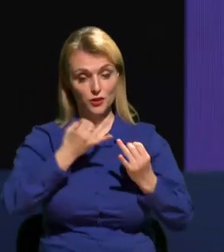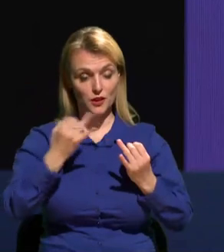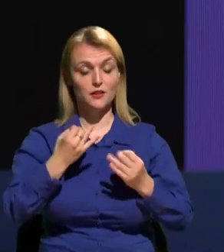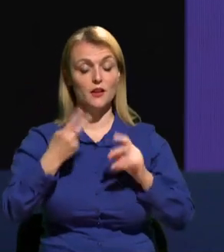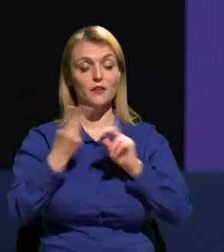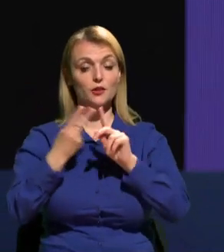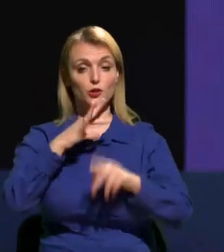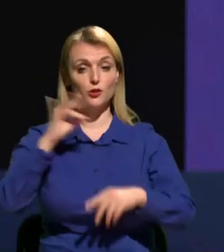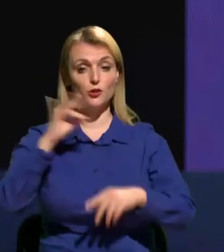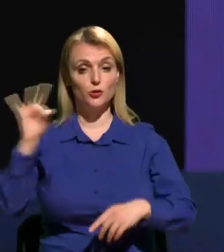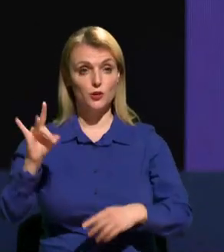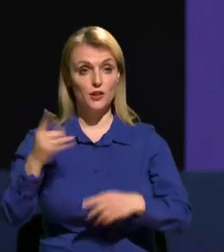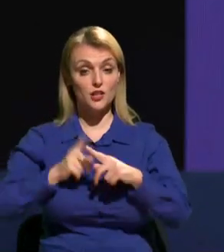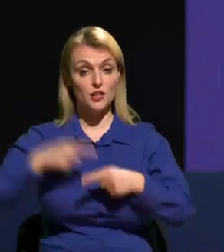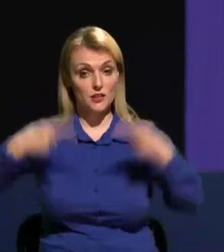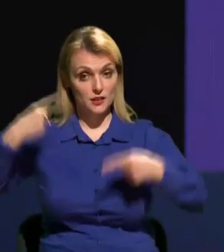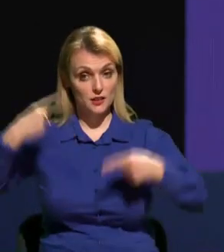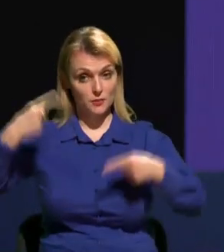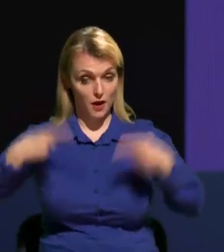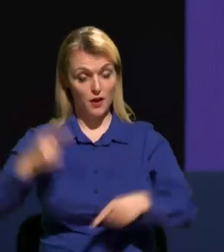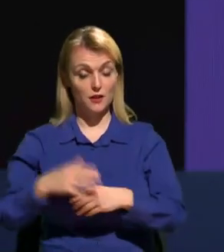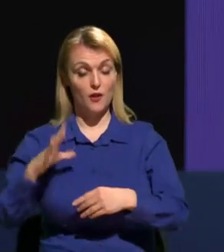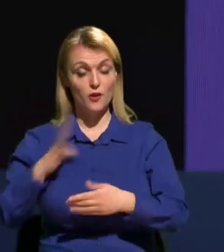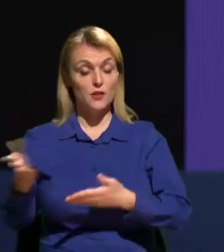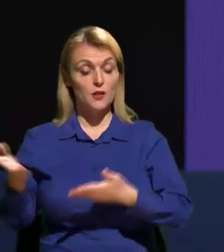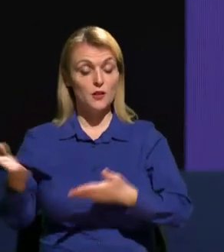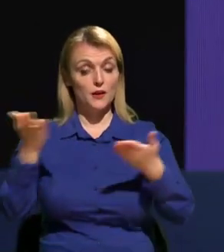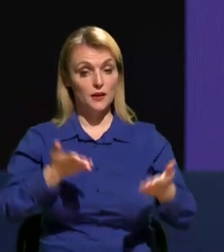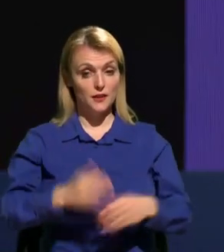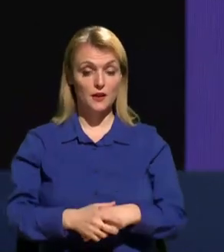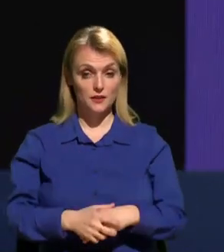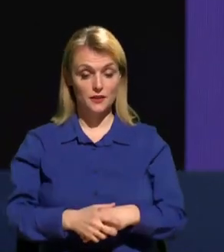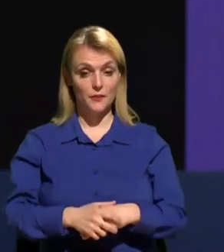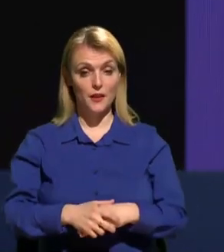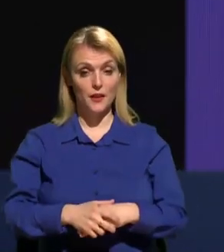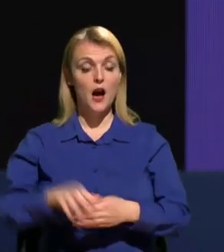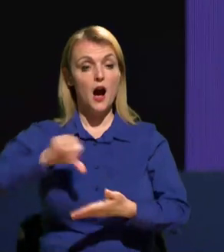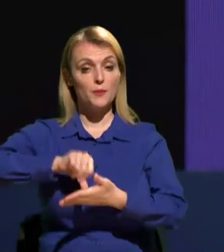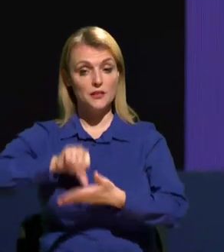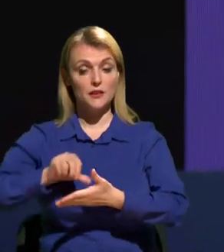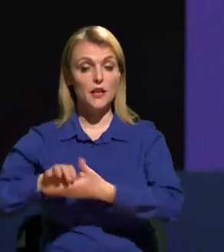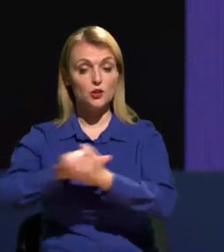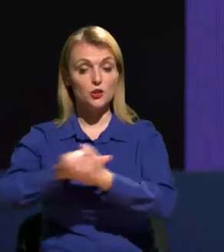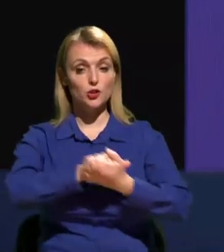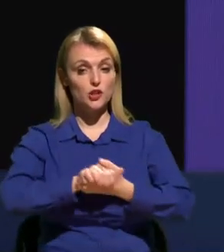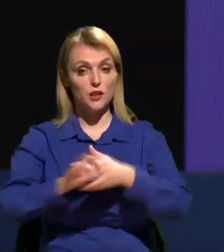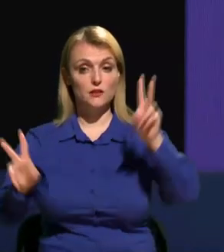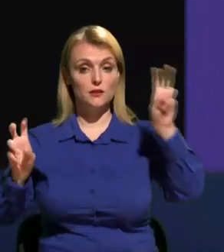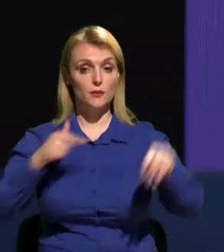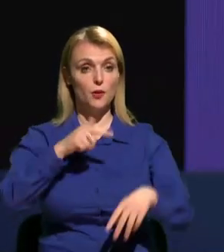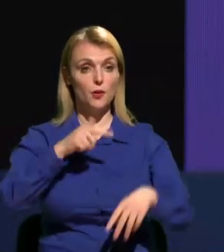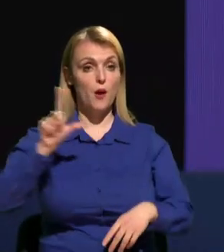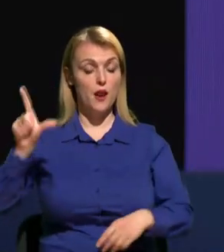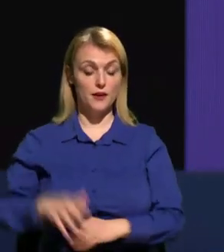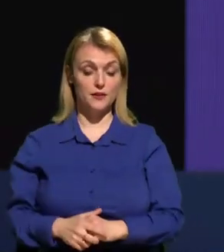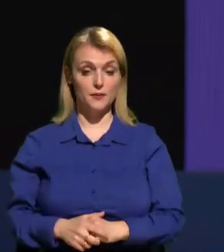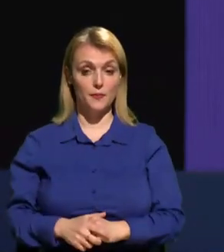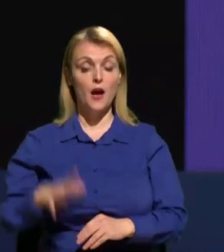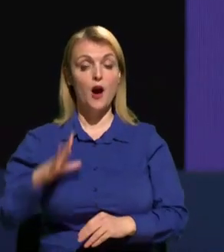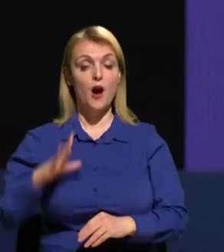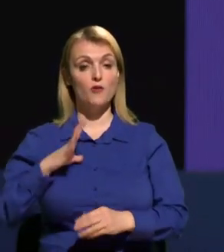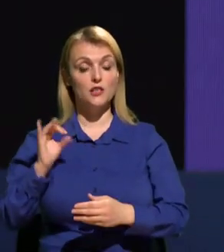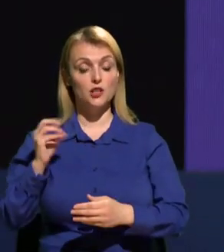aceste dezbateri au fost invitați, care sunt organizate în parteneriat cu Asociația Promolex, au fost invitați cei doi candidați care în primul tur de scrutin au